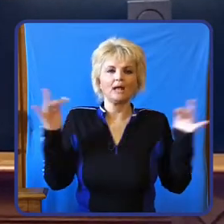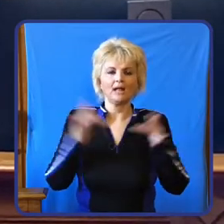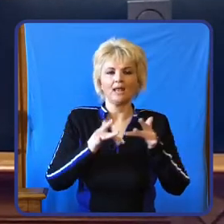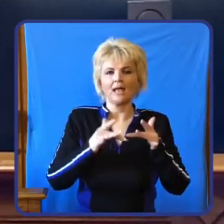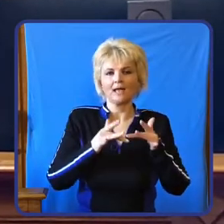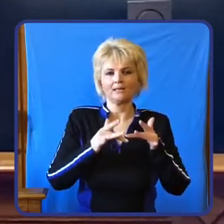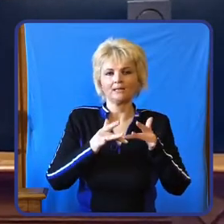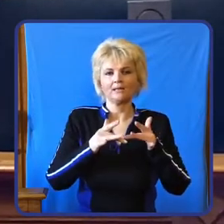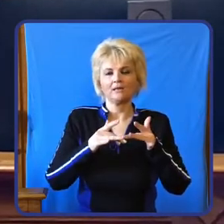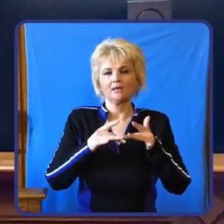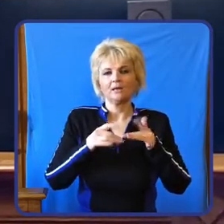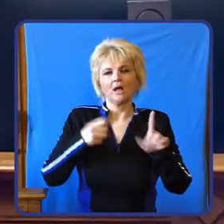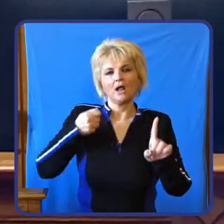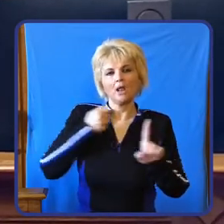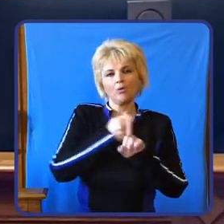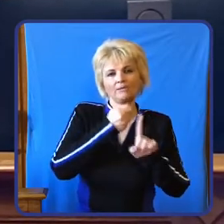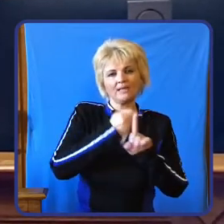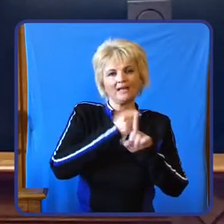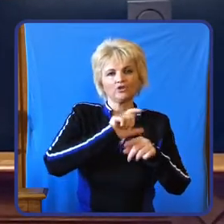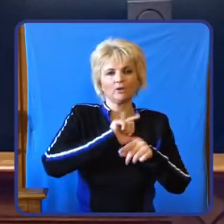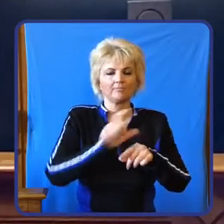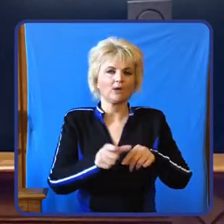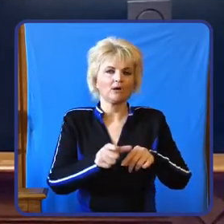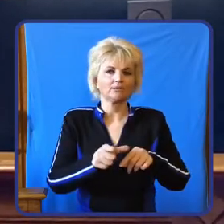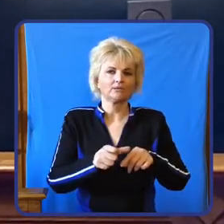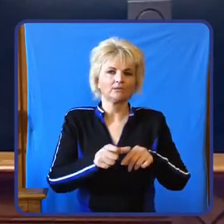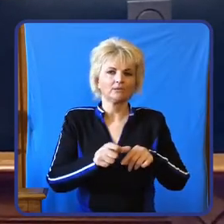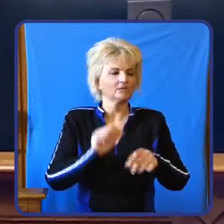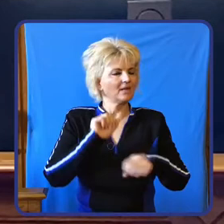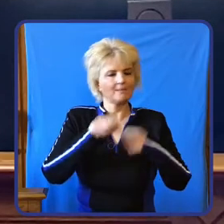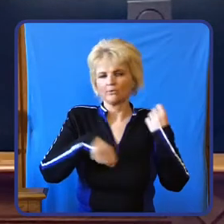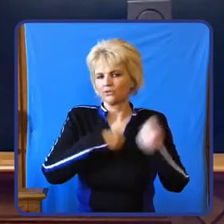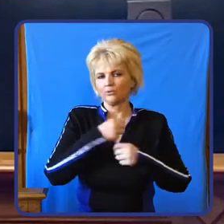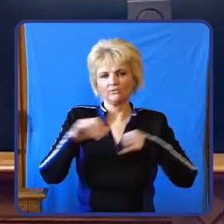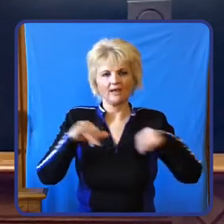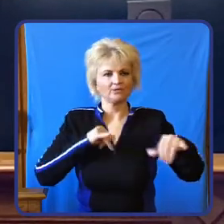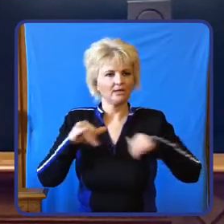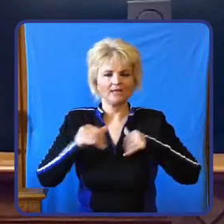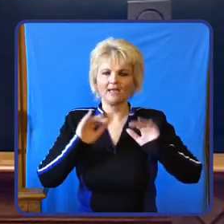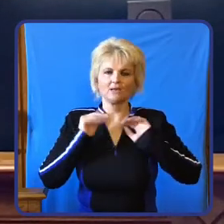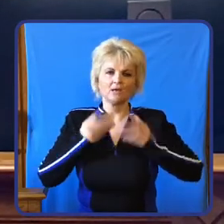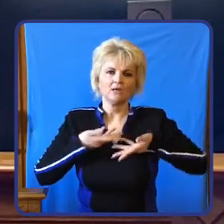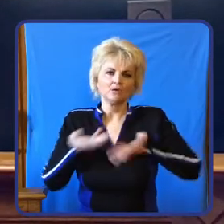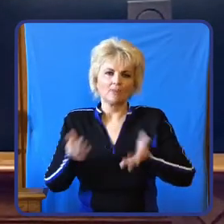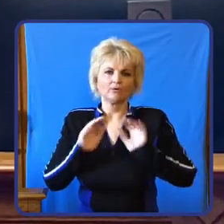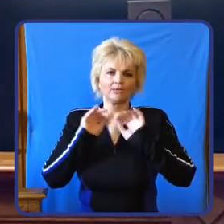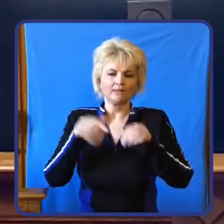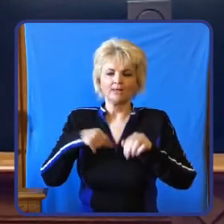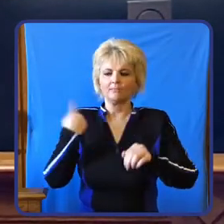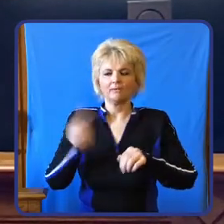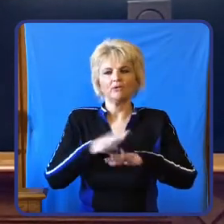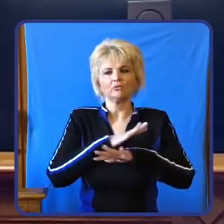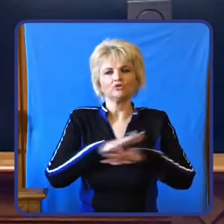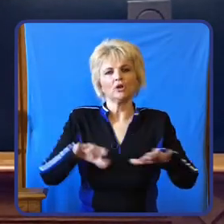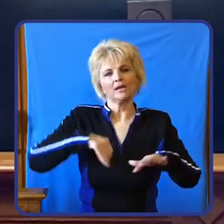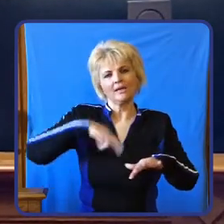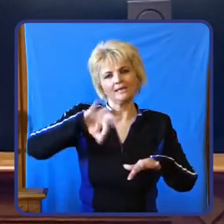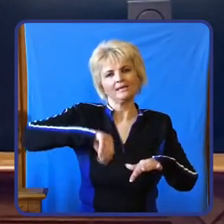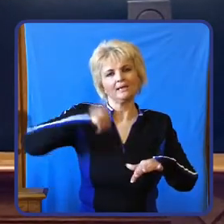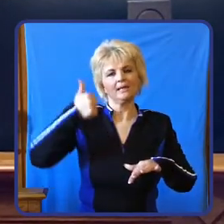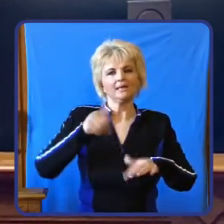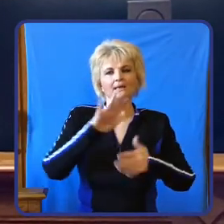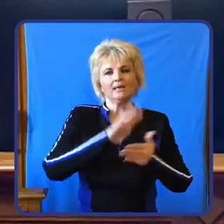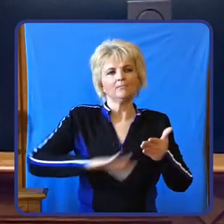és ellenlobbizása okán, legalábbis a kisujját nem mozgatta meg az, hogy Vásárhely kapjon támogatást. Mi vagyunk az egyetlen megyejogú város, aki